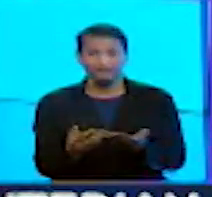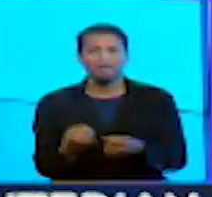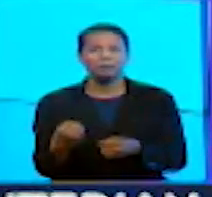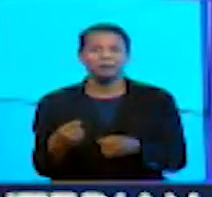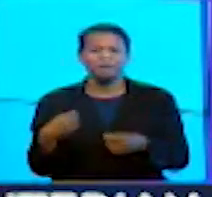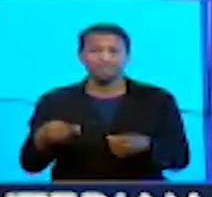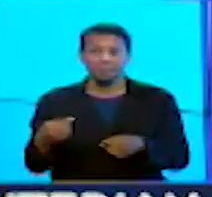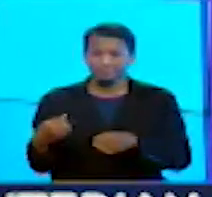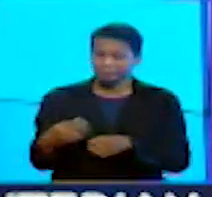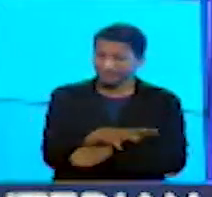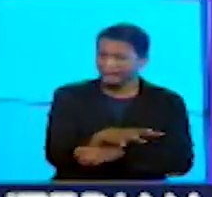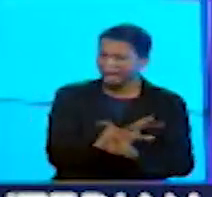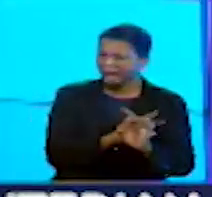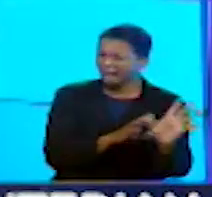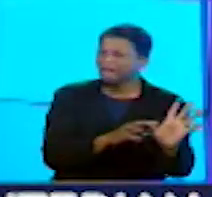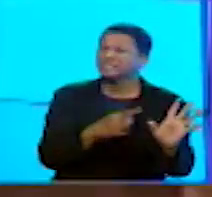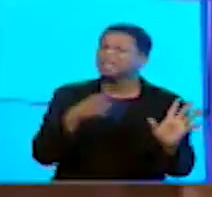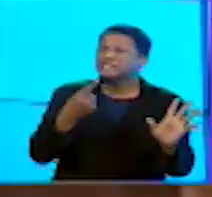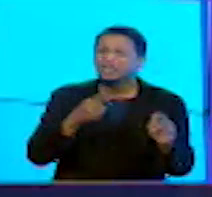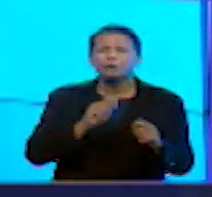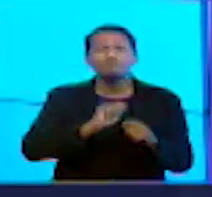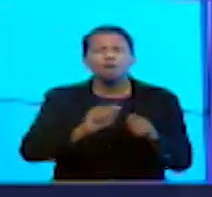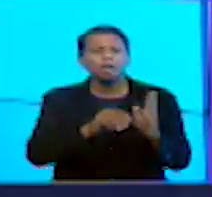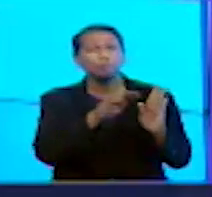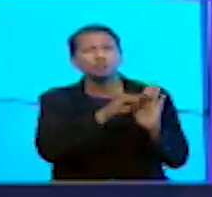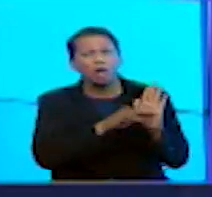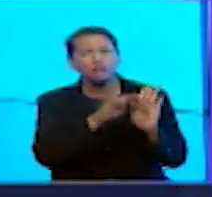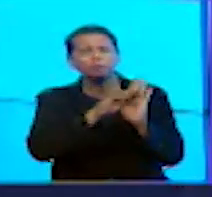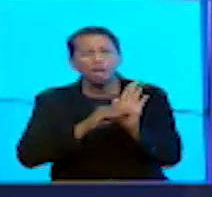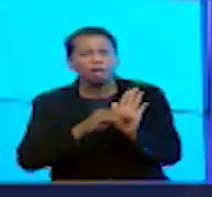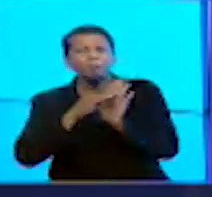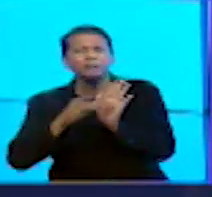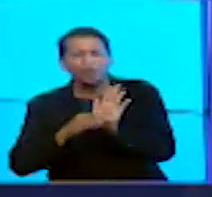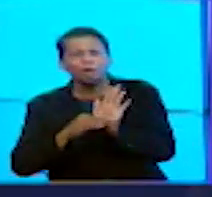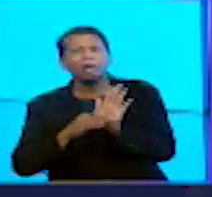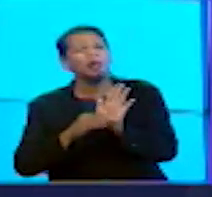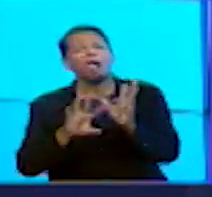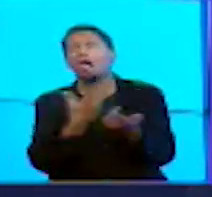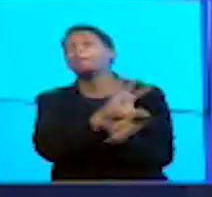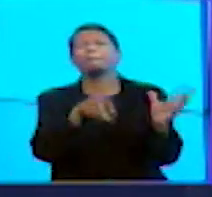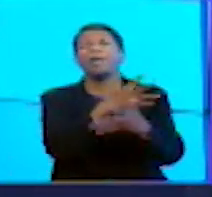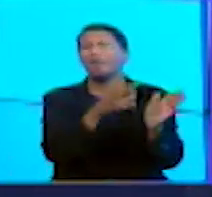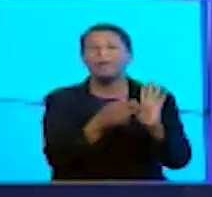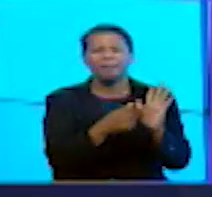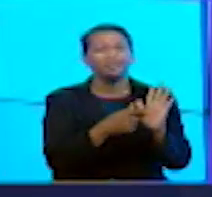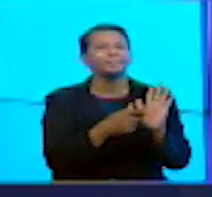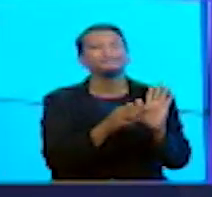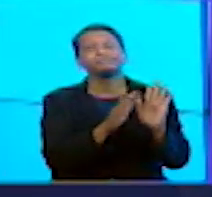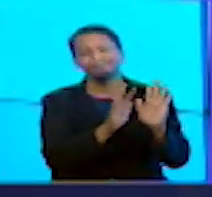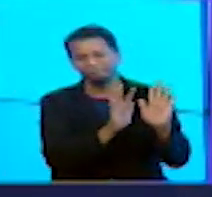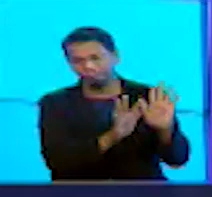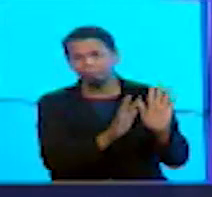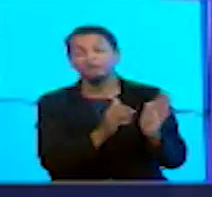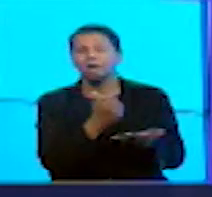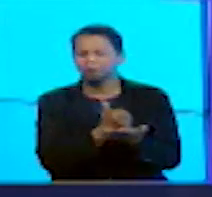kebijakan kontroversi. Reshuffle ini akan menyeluruh menurut saya dan akan mengevaluasi lebih banyak